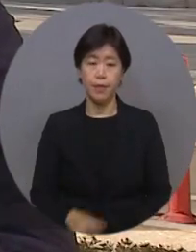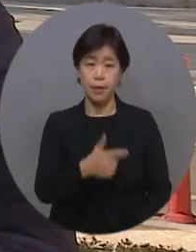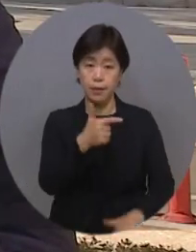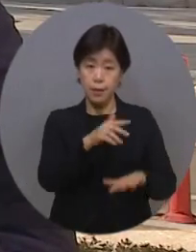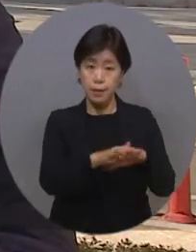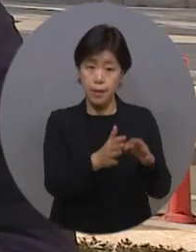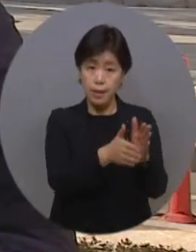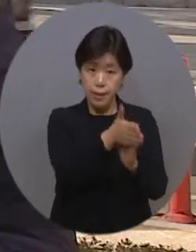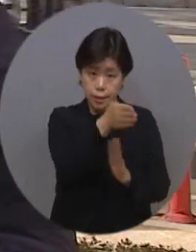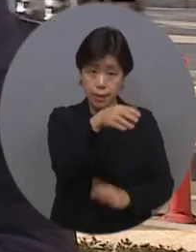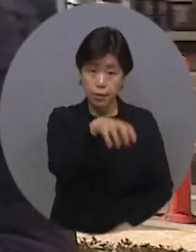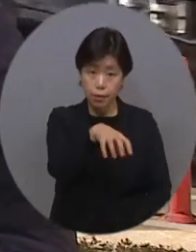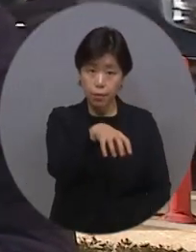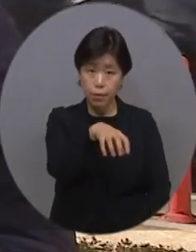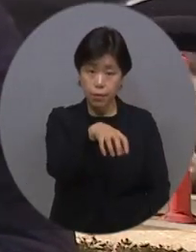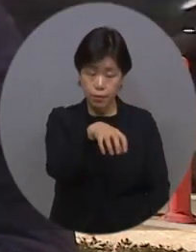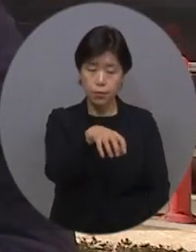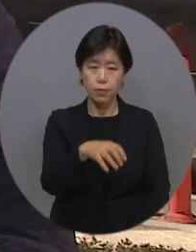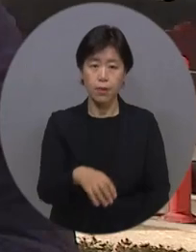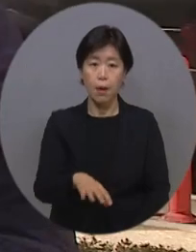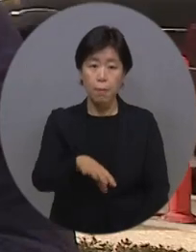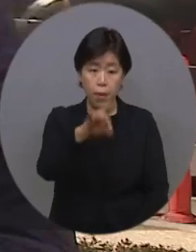시에서 오히려 예산을 세워서